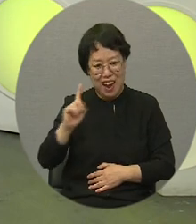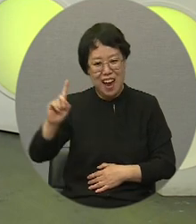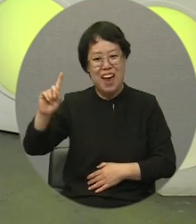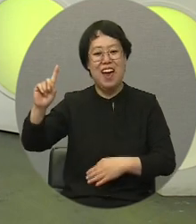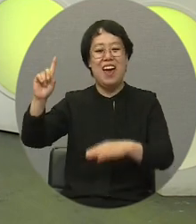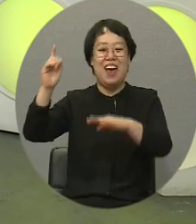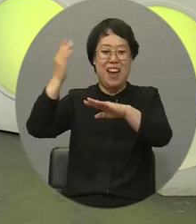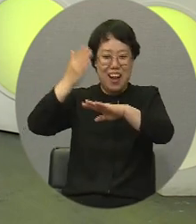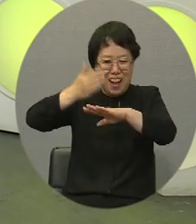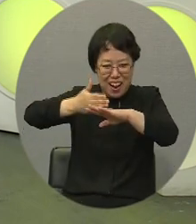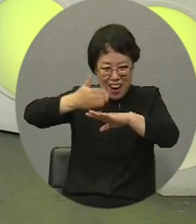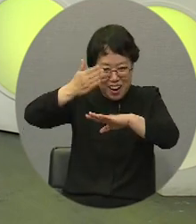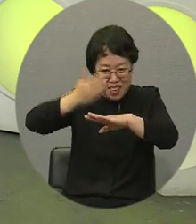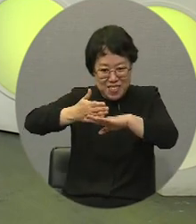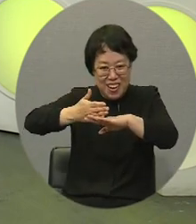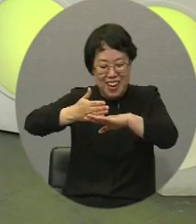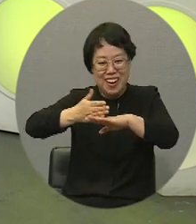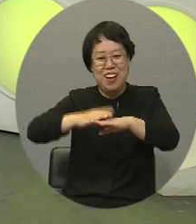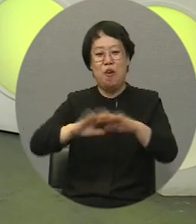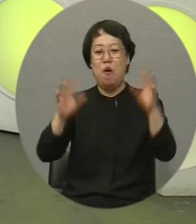감사합니다.